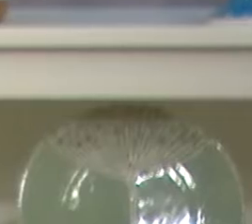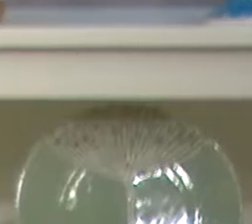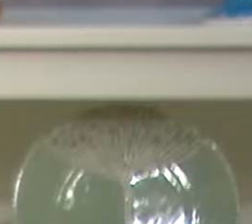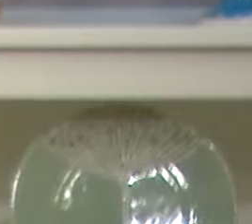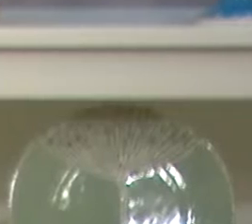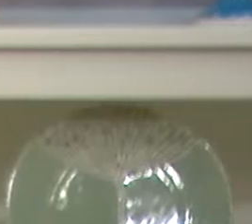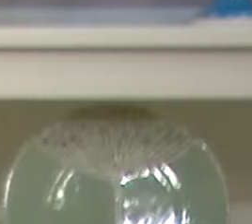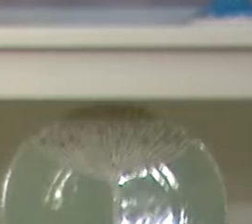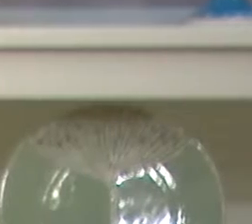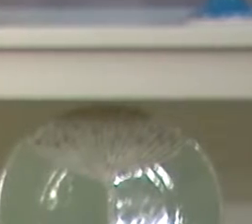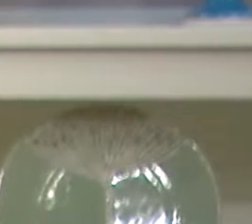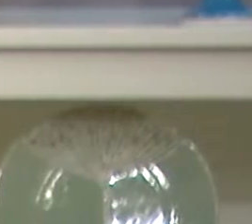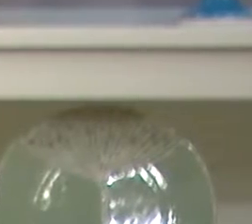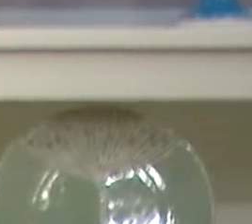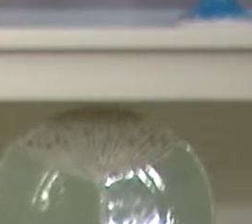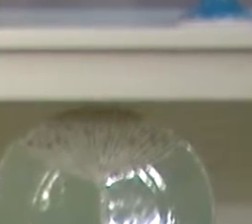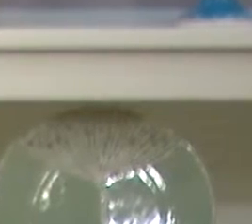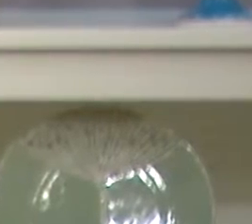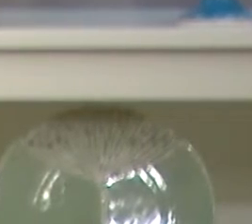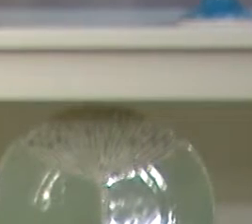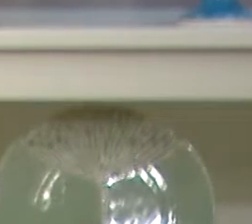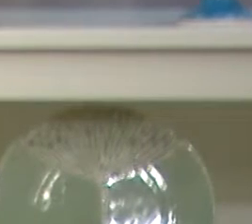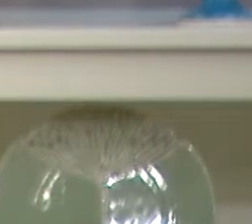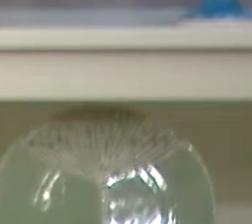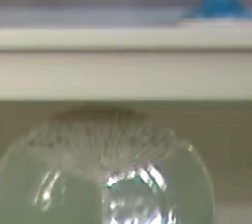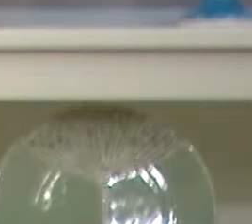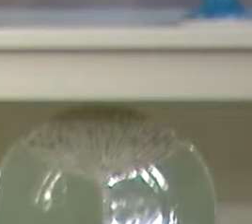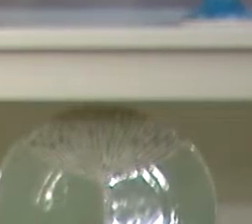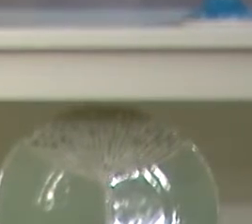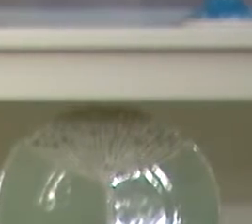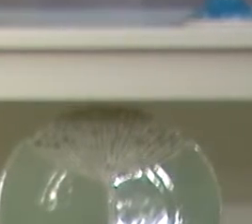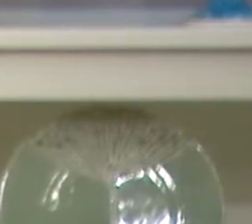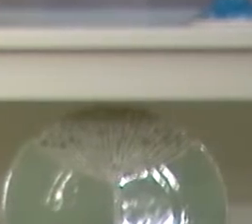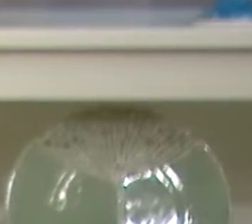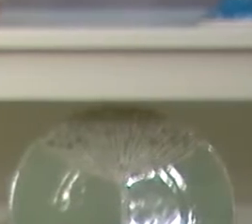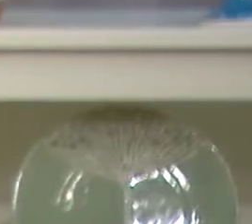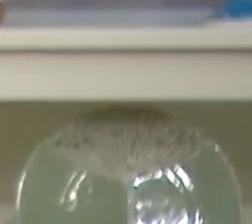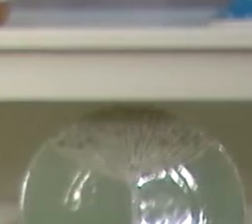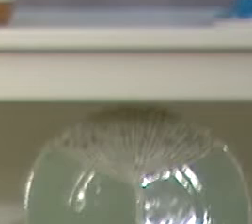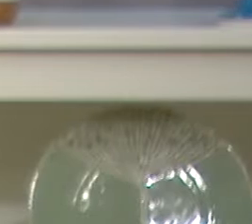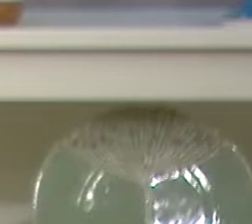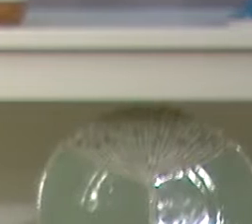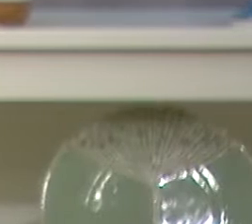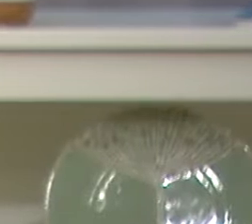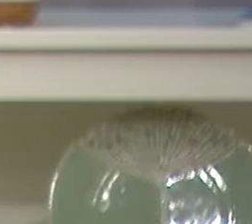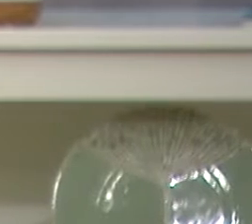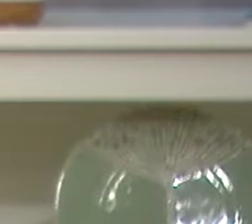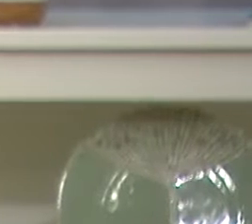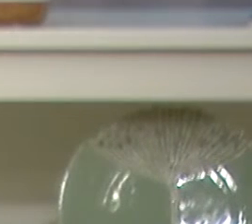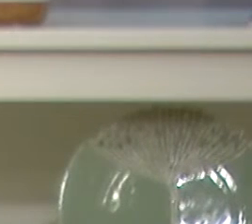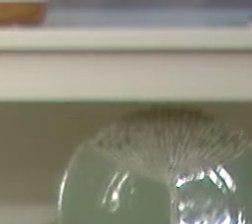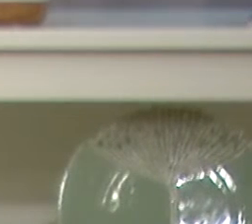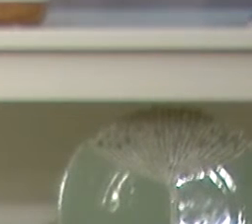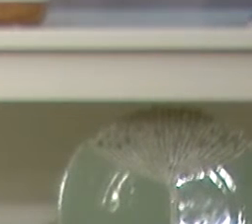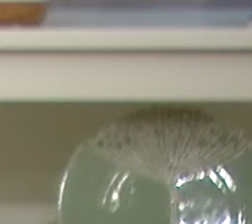izlediniz yorumlarla ilgili görüşünüz olursa alacağım ama şimdi bir telefon bağlantımız var inşallah rica edeceğim sizden Efendim buyurun